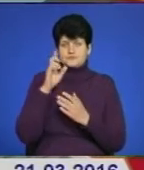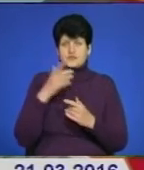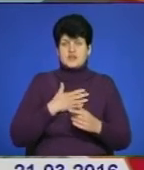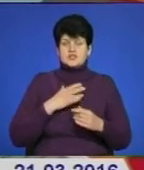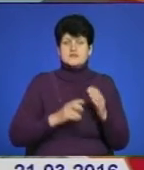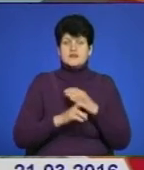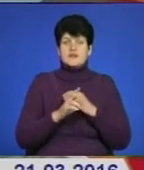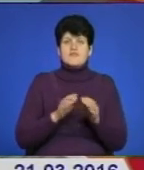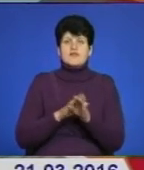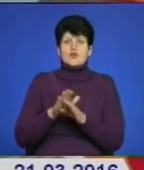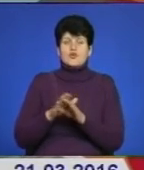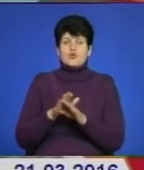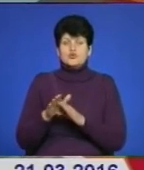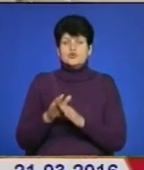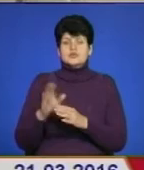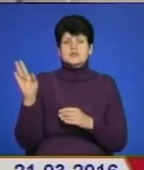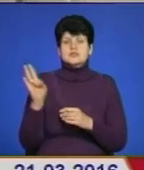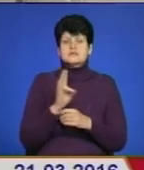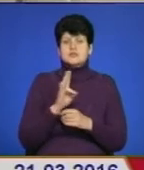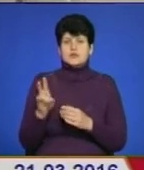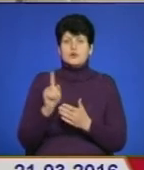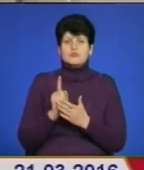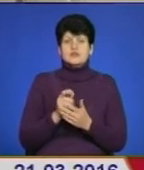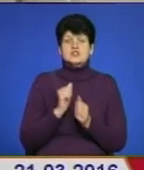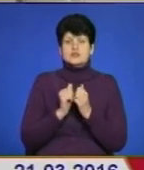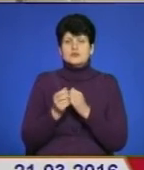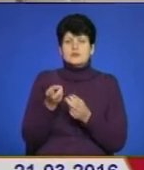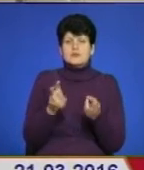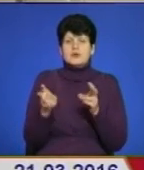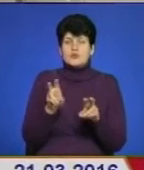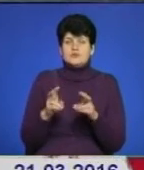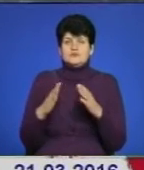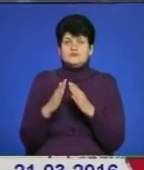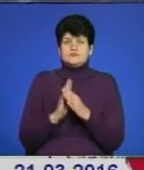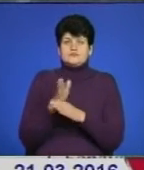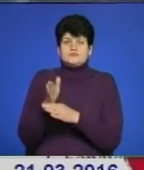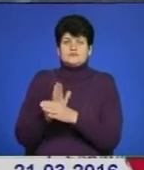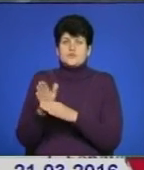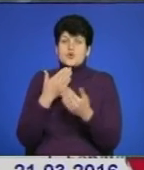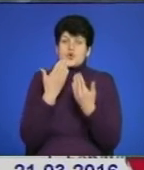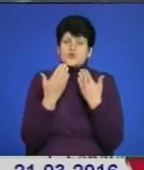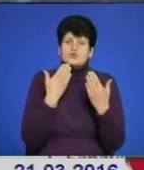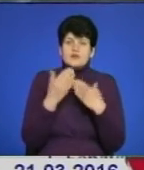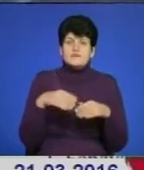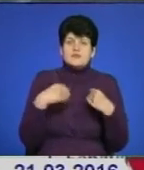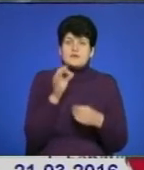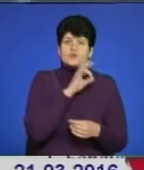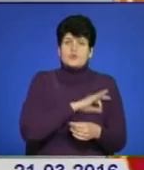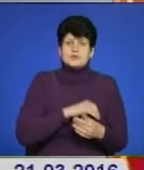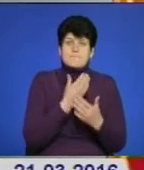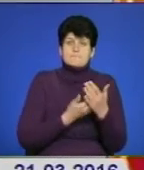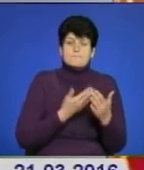Виконуючи душпастирські обов'язки, отець часто відвідував селян у їхніх домівках, розмовляв з ними, давав корисні